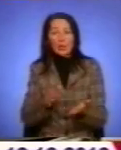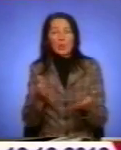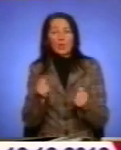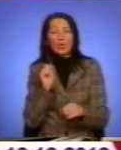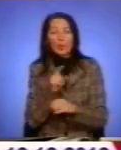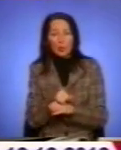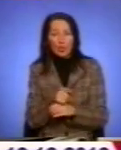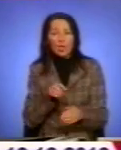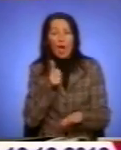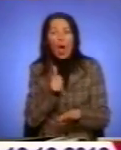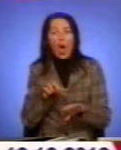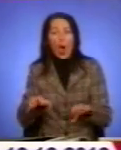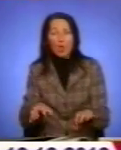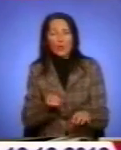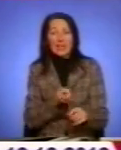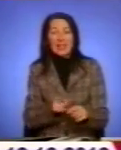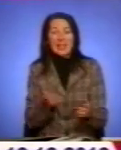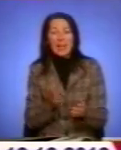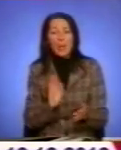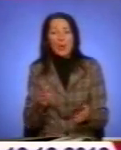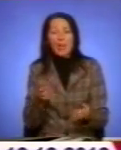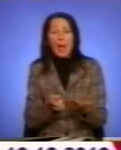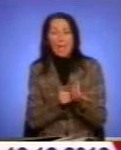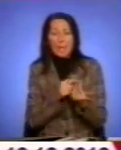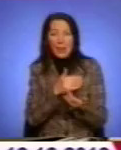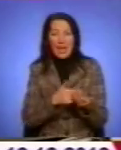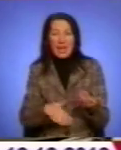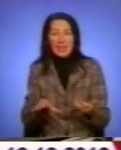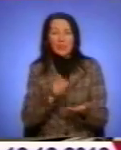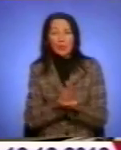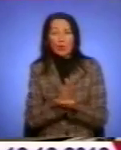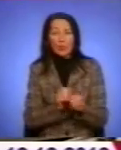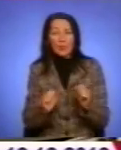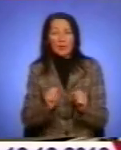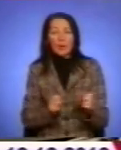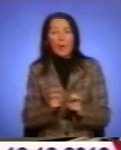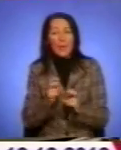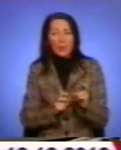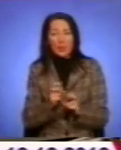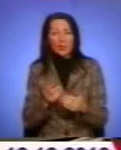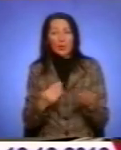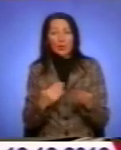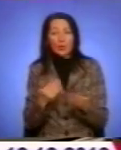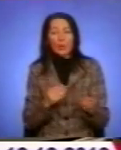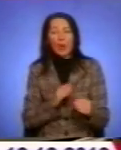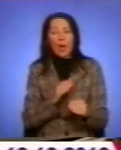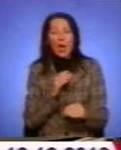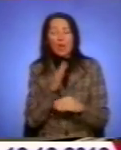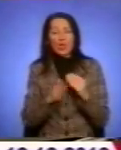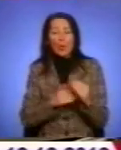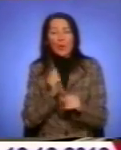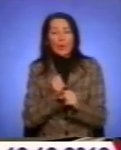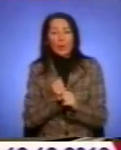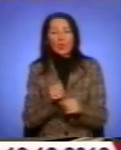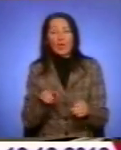державної адміністрації, де буде перелік всім службам, керівникам підприємств стосовно круглодобової роботи і стосовно